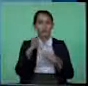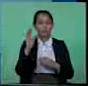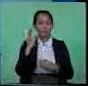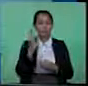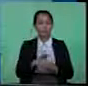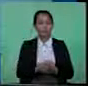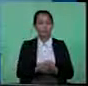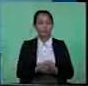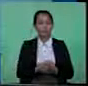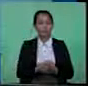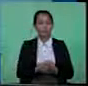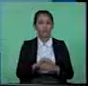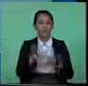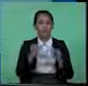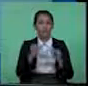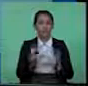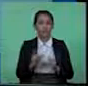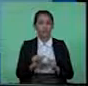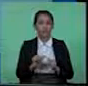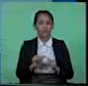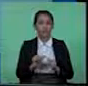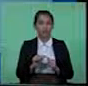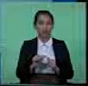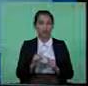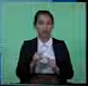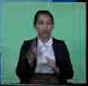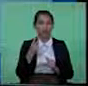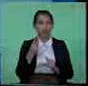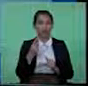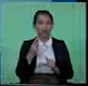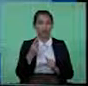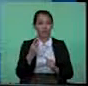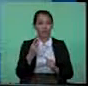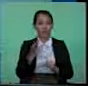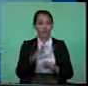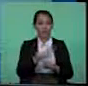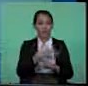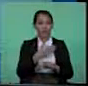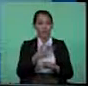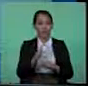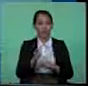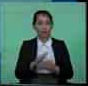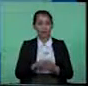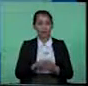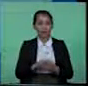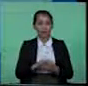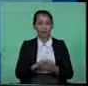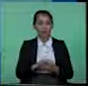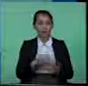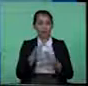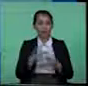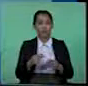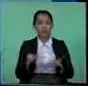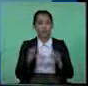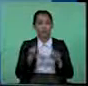tinglang. Berilgan shaklni ikkiga shunday ajratingki, hosil bo'lgan shakllar bir